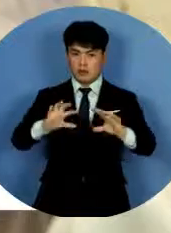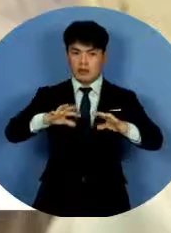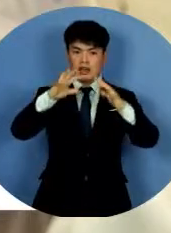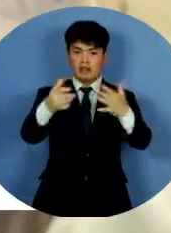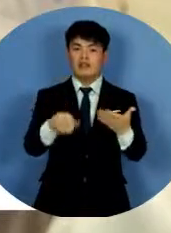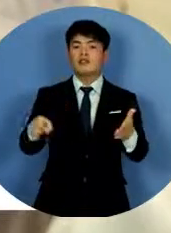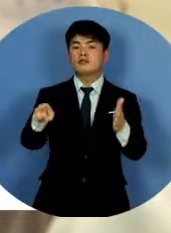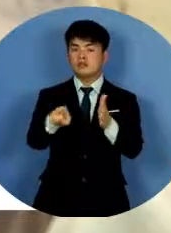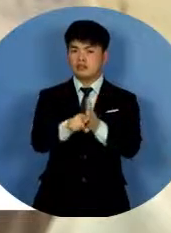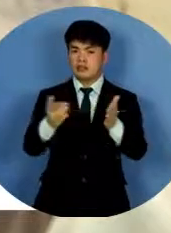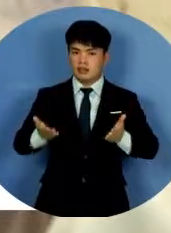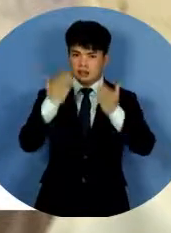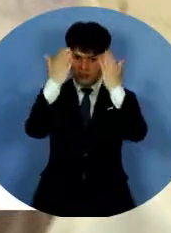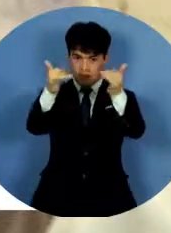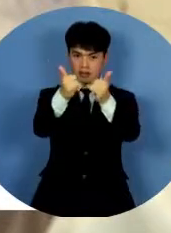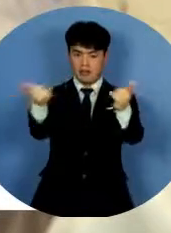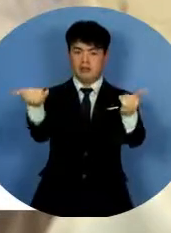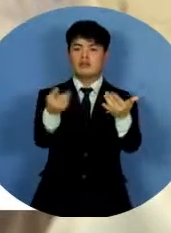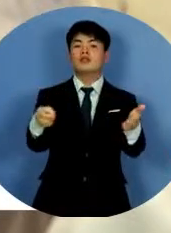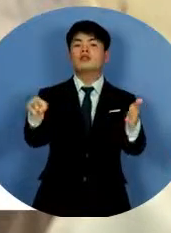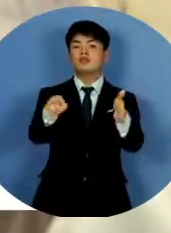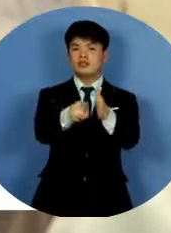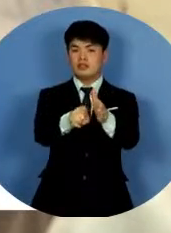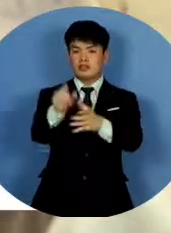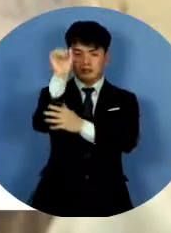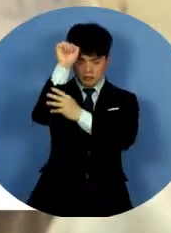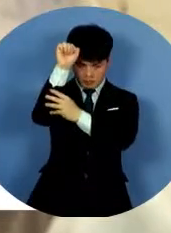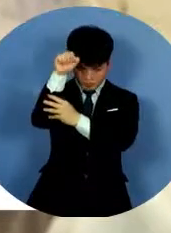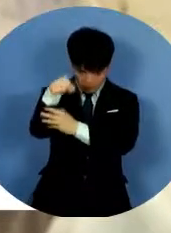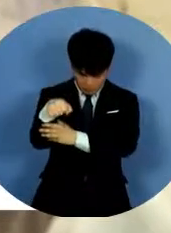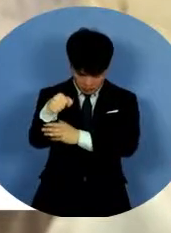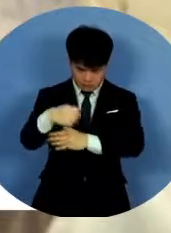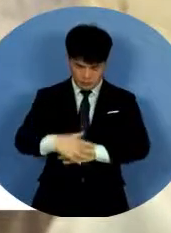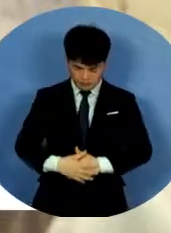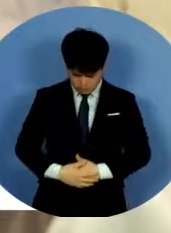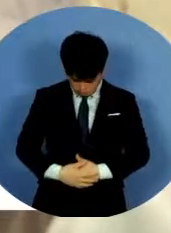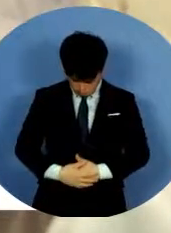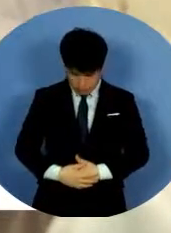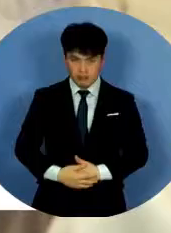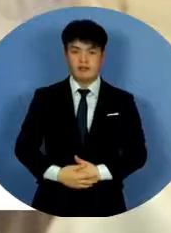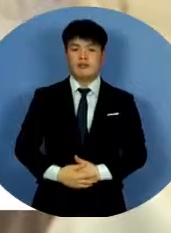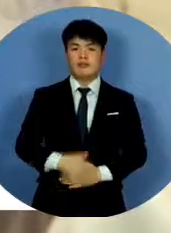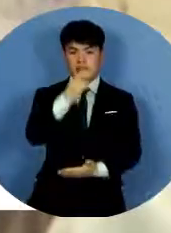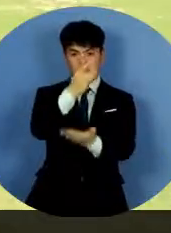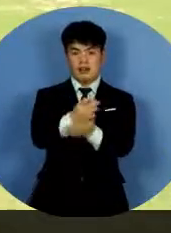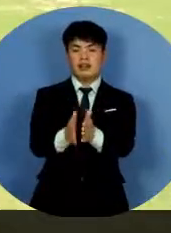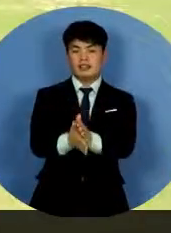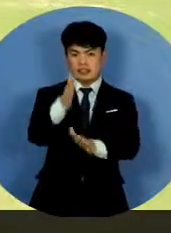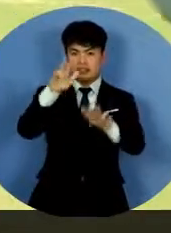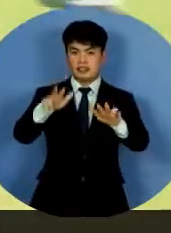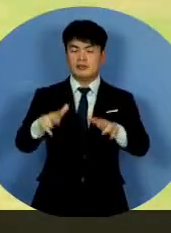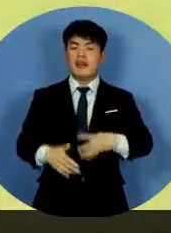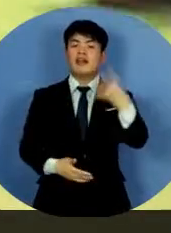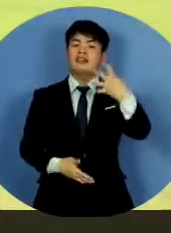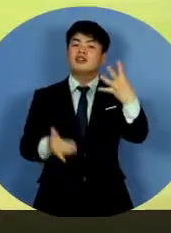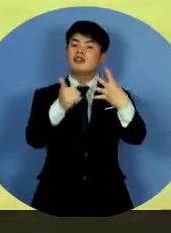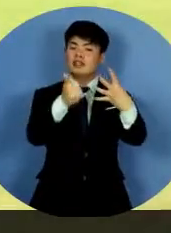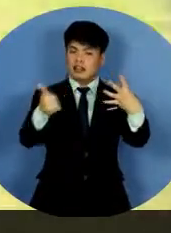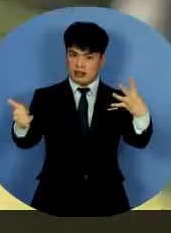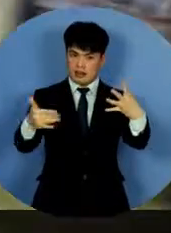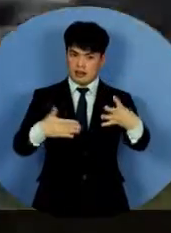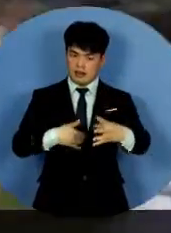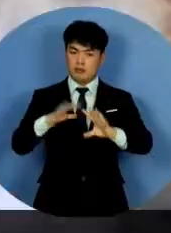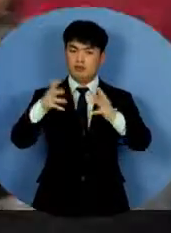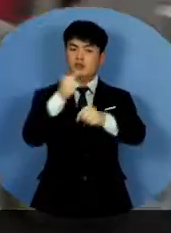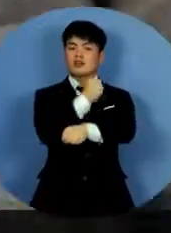순국선열과 전몰 호국영령들의 영전에 삼가 머리 숙여 명복을 빕니다. 천안시에는 현재 약